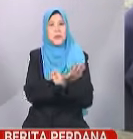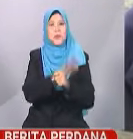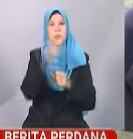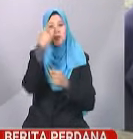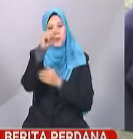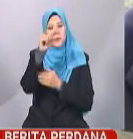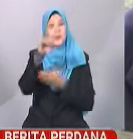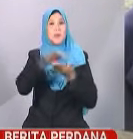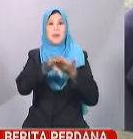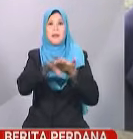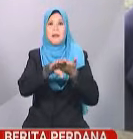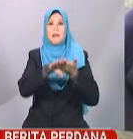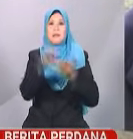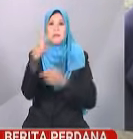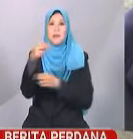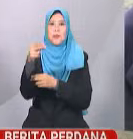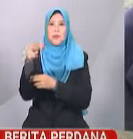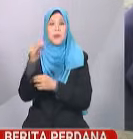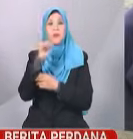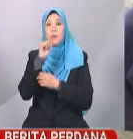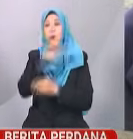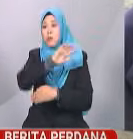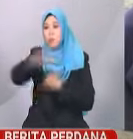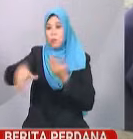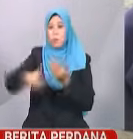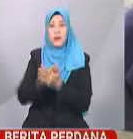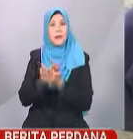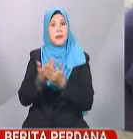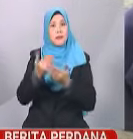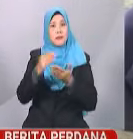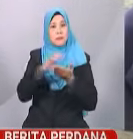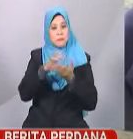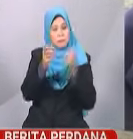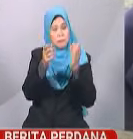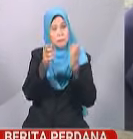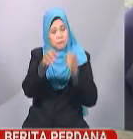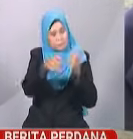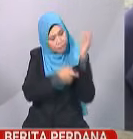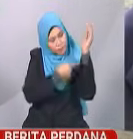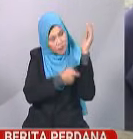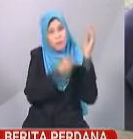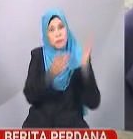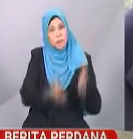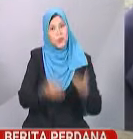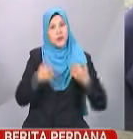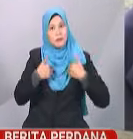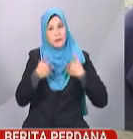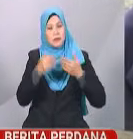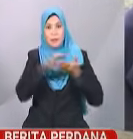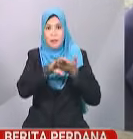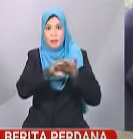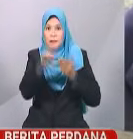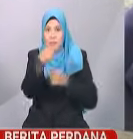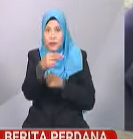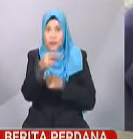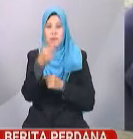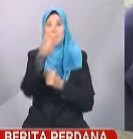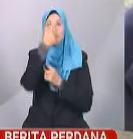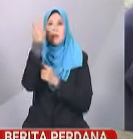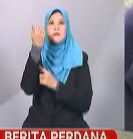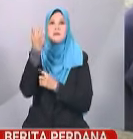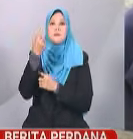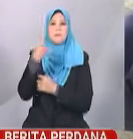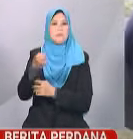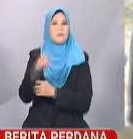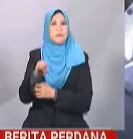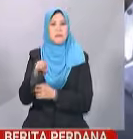hijau ni. Maknanya tak semua pekebun kita ini ada kad hijau ni. Kerana ada banyaklah kekangan. Salah satunya ialah nak mendaftar